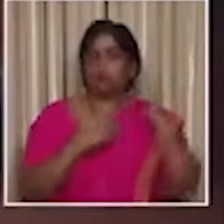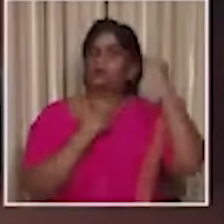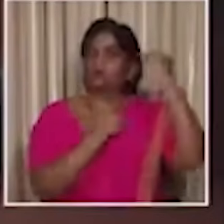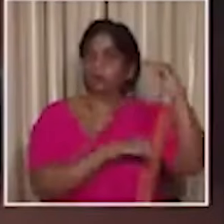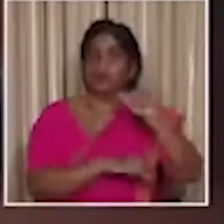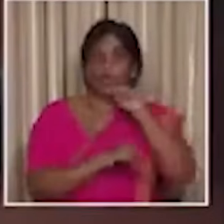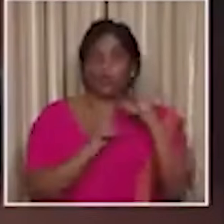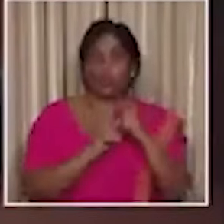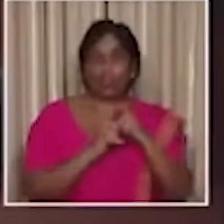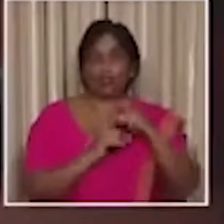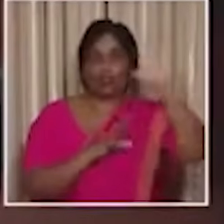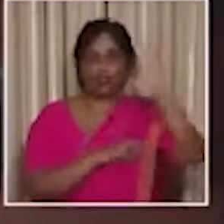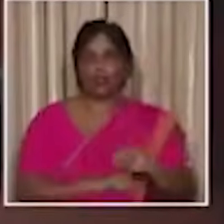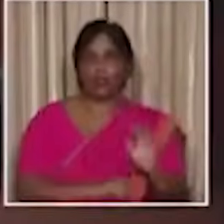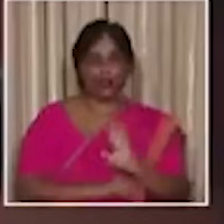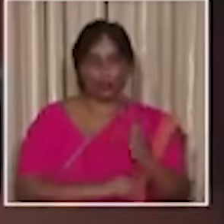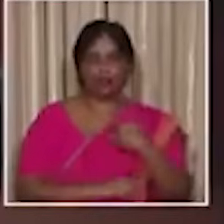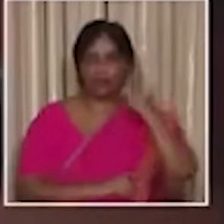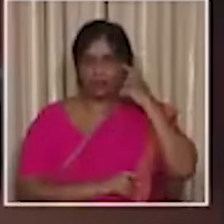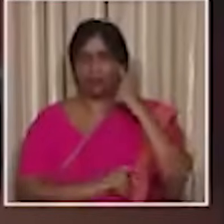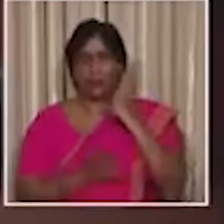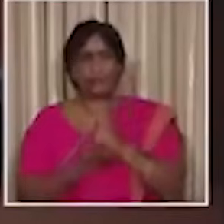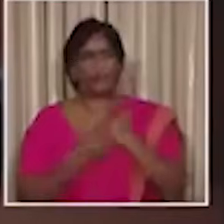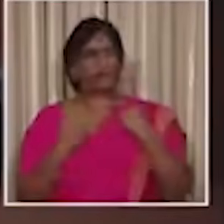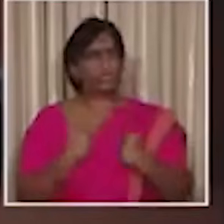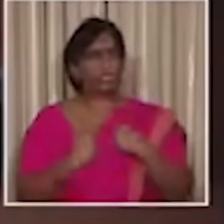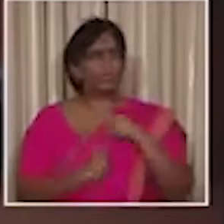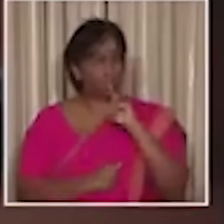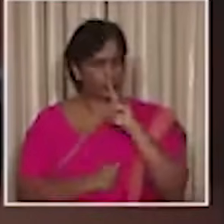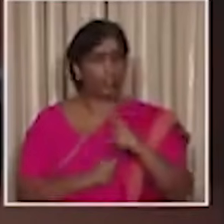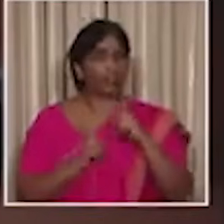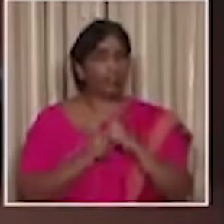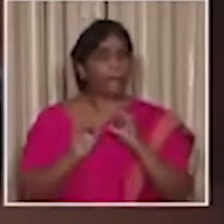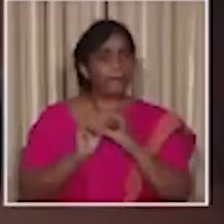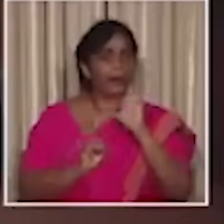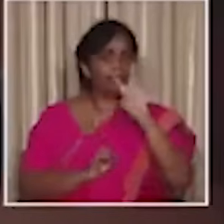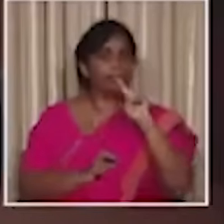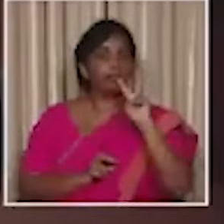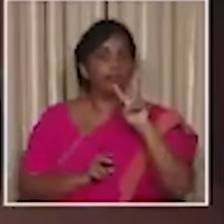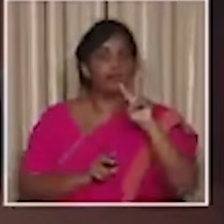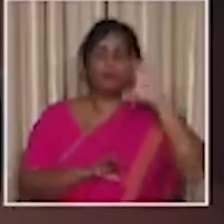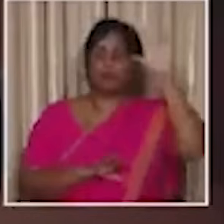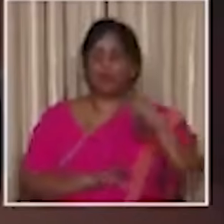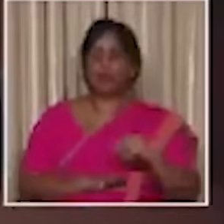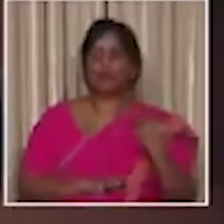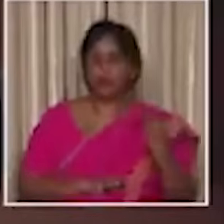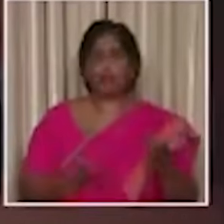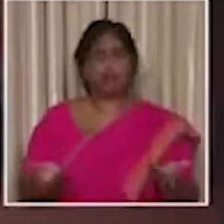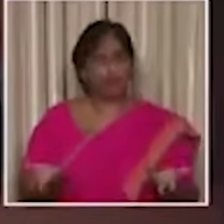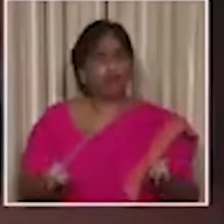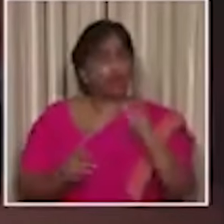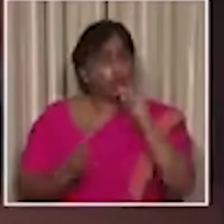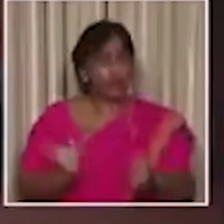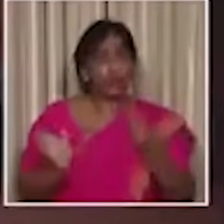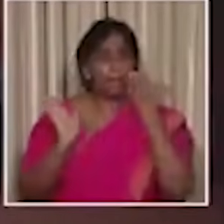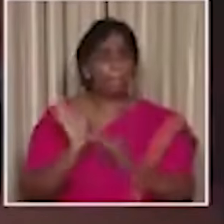atta dollar pramana langka utagi ini. Mata mata kaya kevila ke mahabengku adipati berakhiwa dollar bilan hatalis dekak mihme genelan yaki. Itu ne make apabila saksuda si